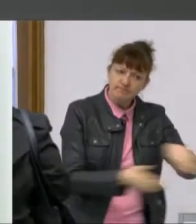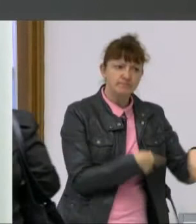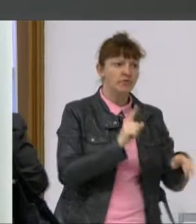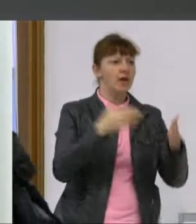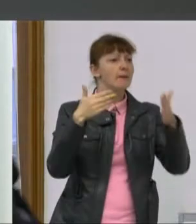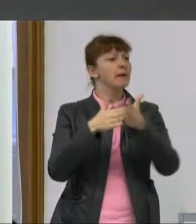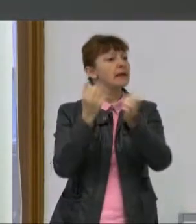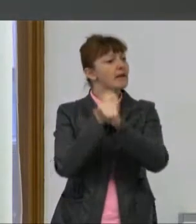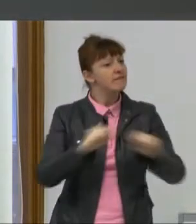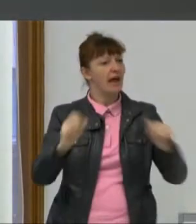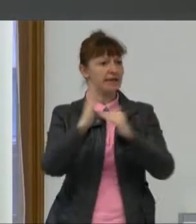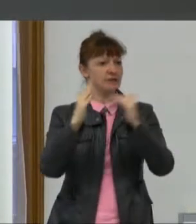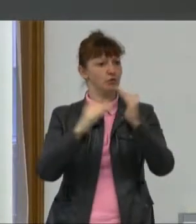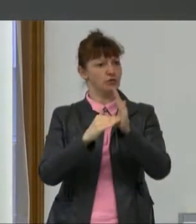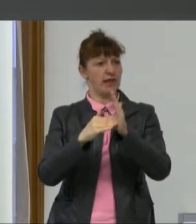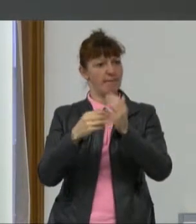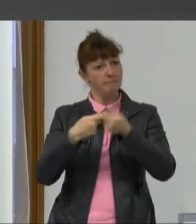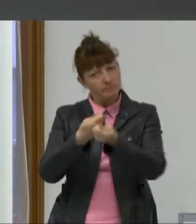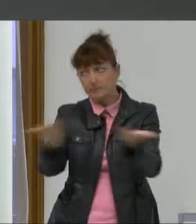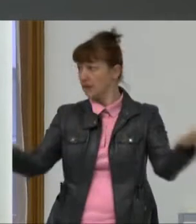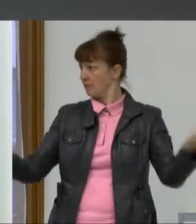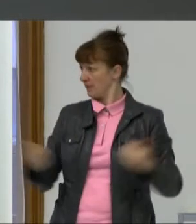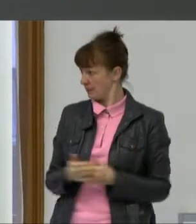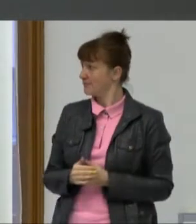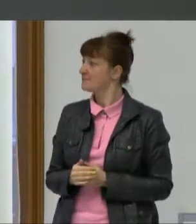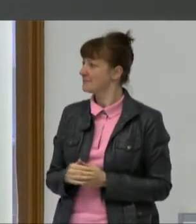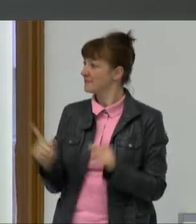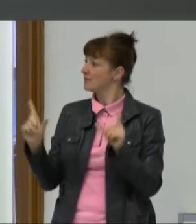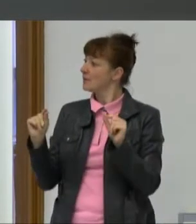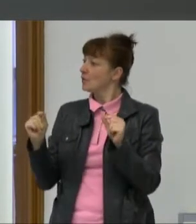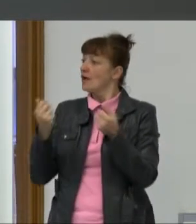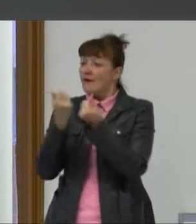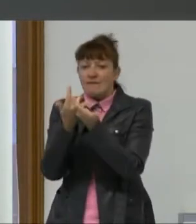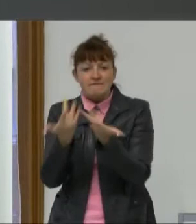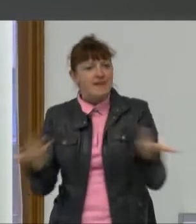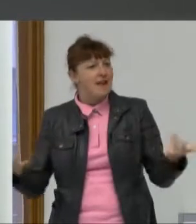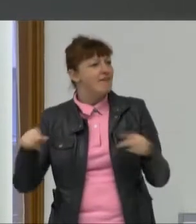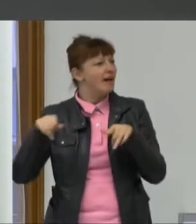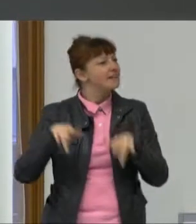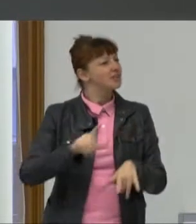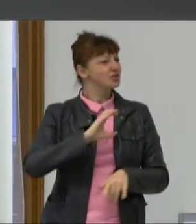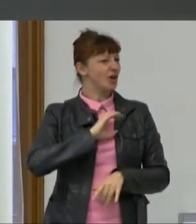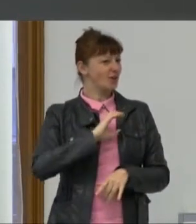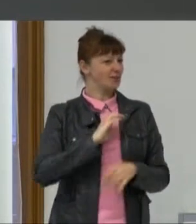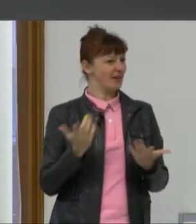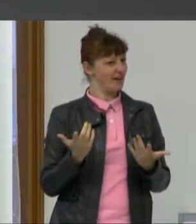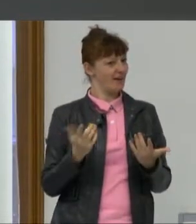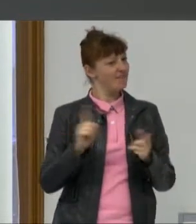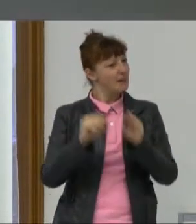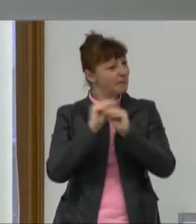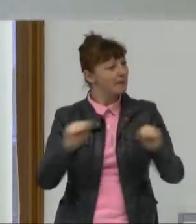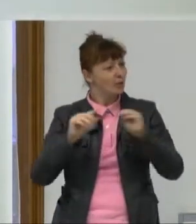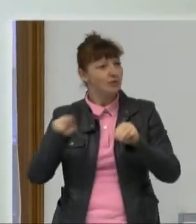Barrierefreiheit ins System zu bringen. Dazu ist es wichtig, Vielfalt als Chance zu sehen und pädagogisch zu